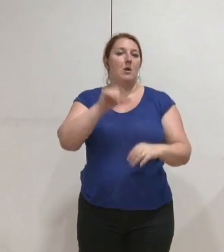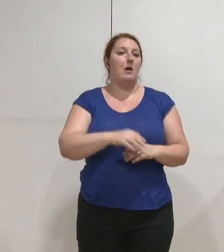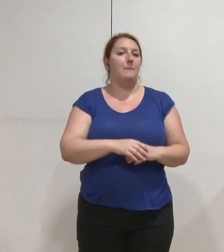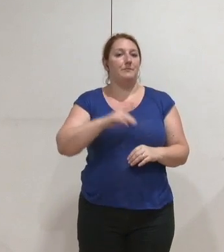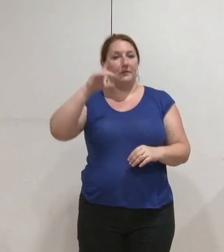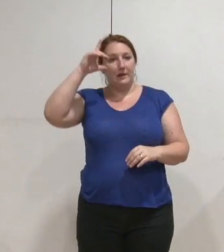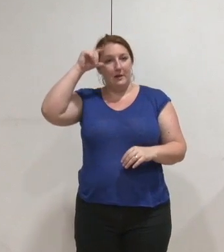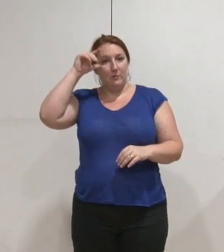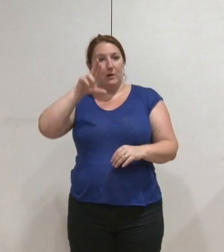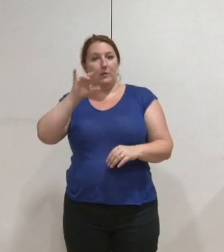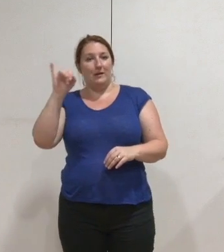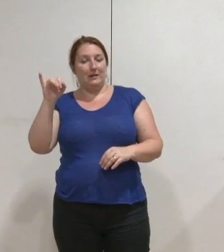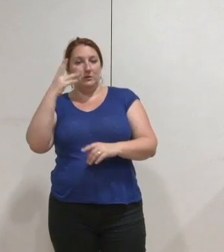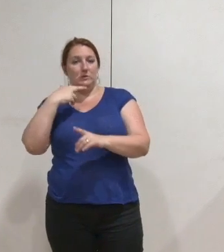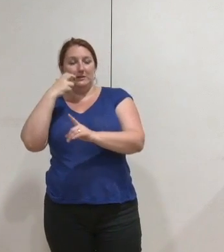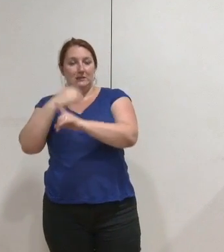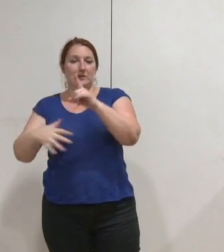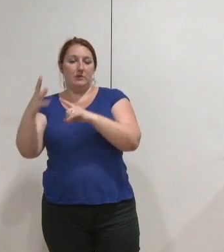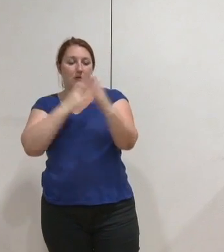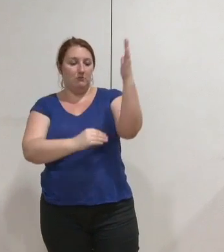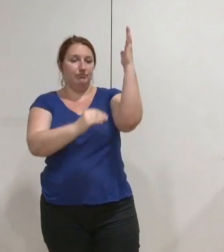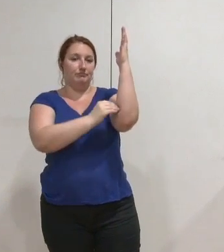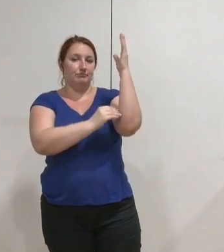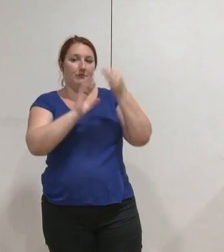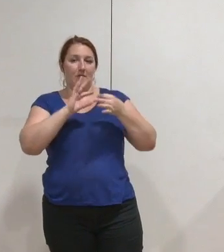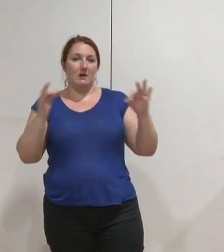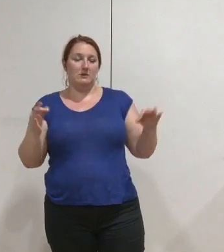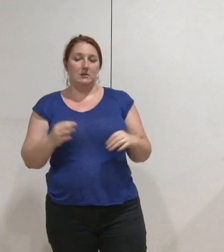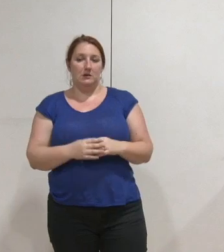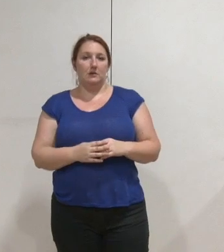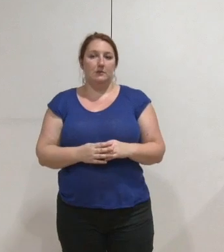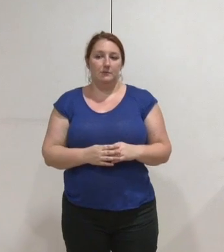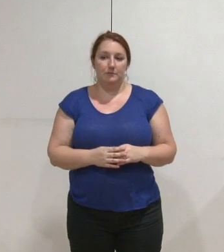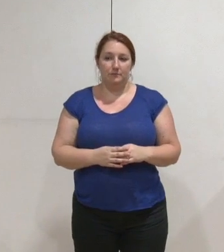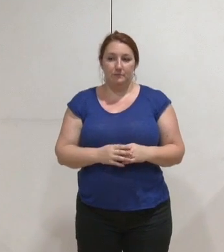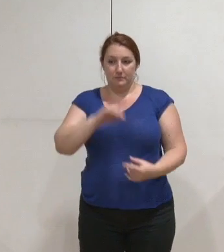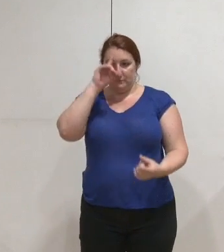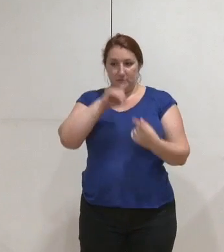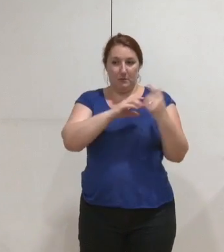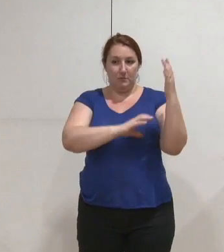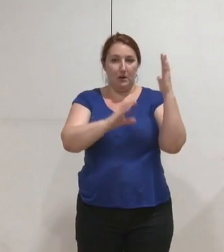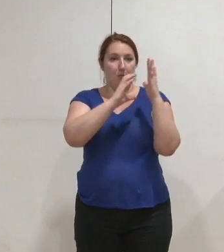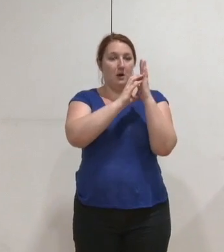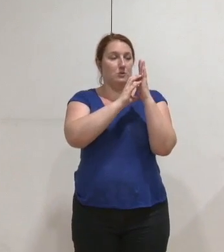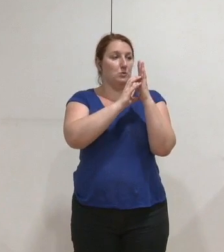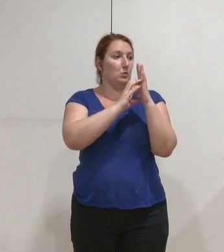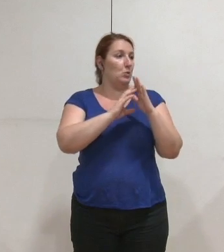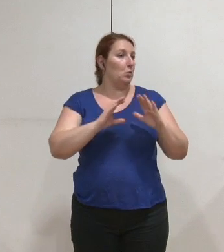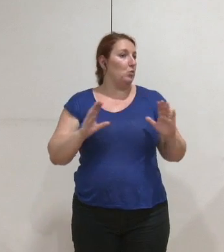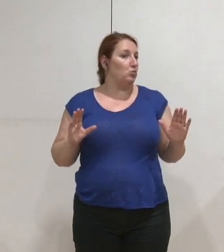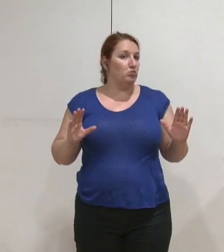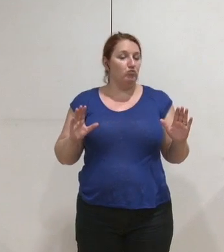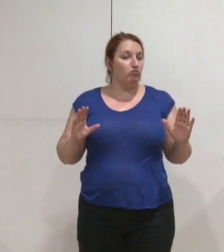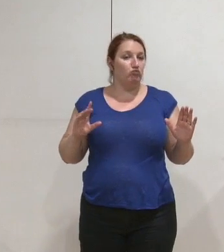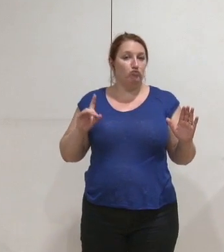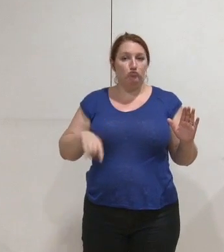républicains udi société civil donc sur la délibération